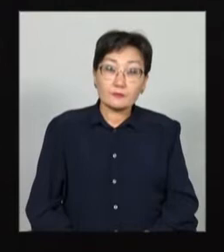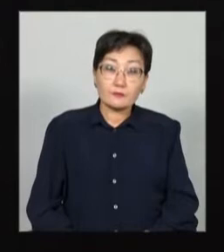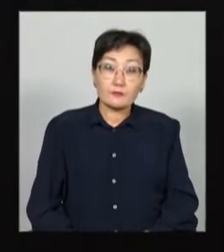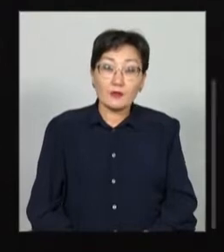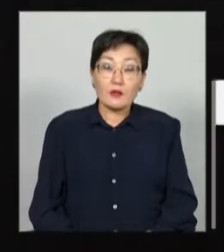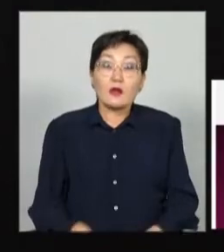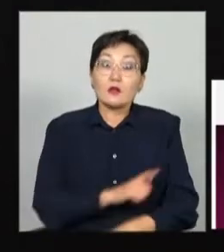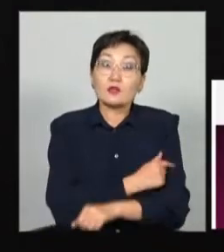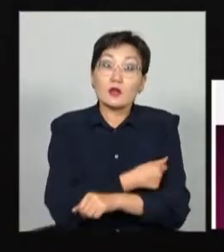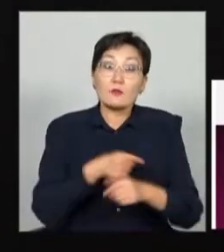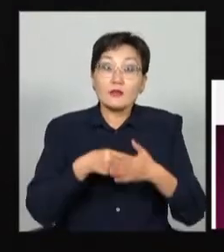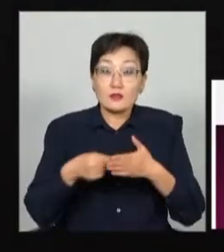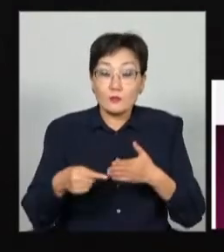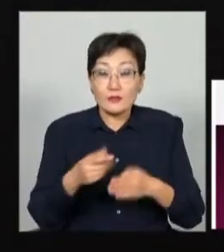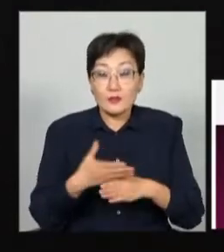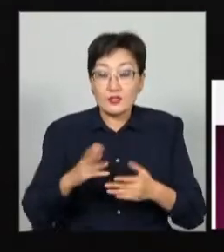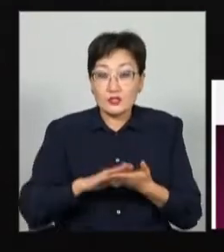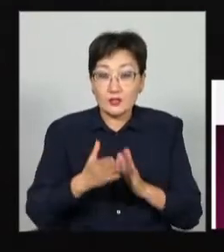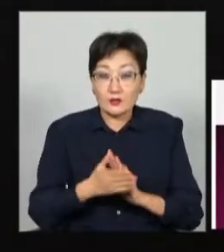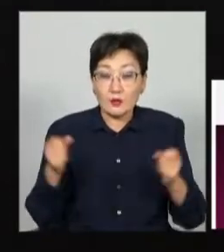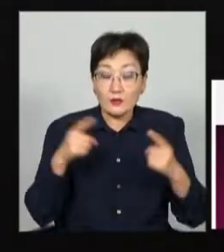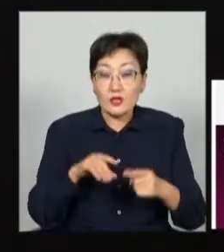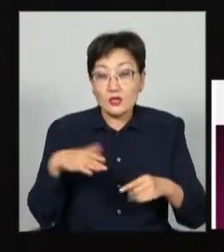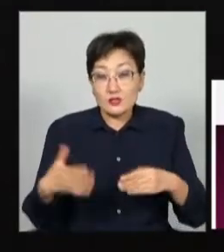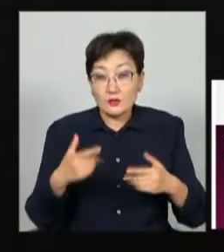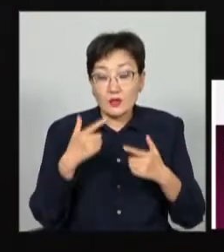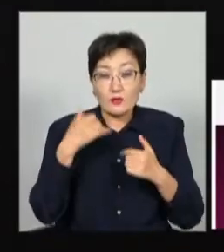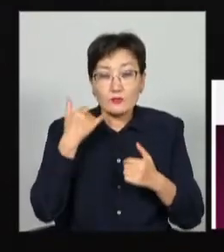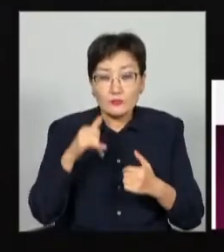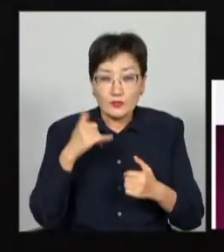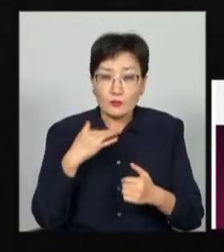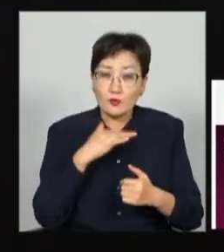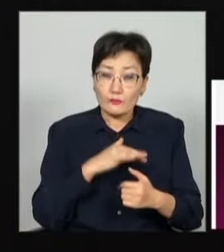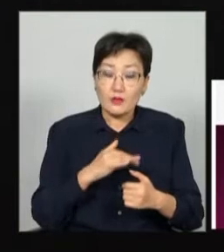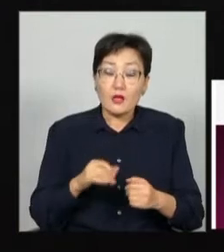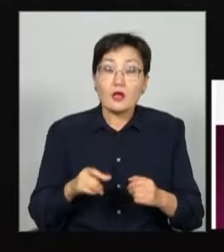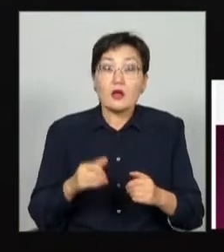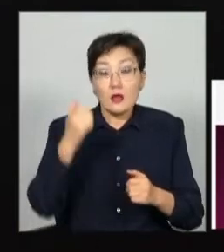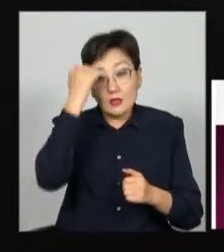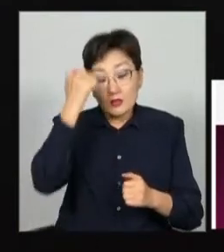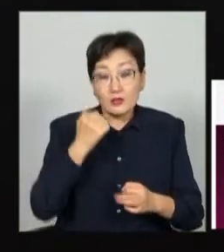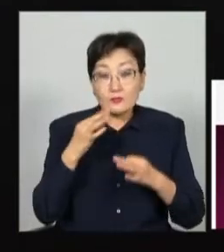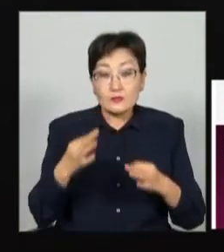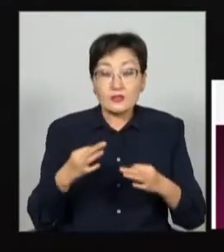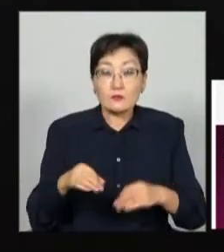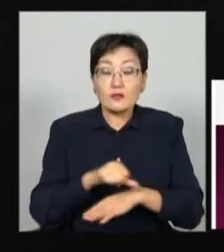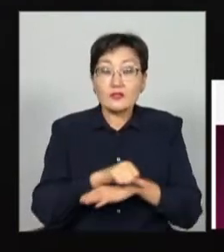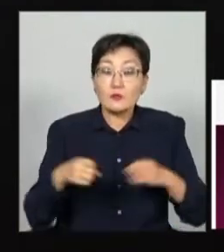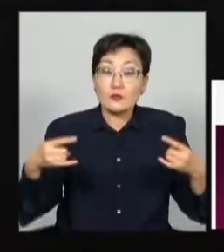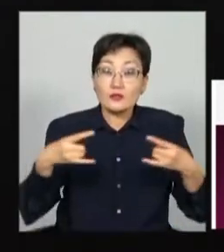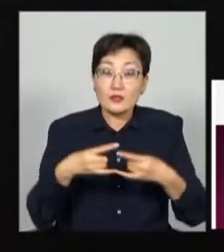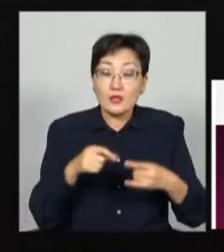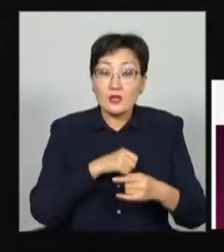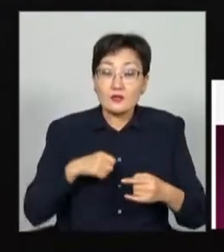пишут. Ауруханадан шыққалы бері жағдайымды біліп, жан-жақтан хабарласып жатқандар көп. Алғысымды білдіремін. Тіпті шетелдік арналардың